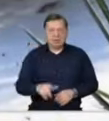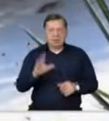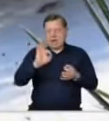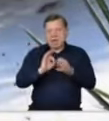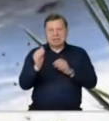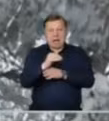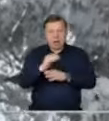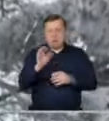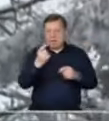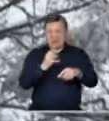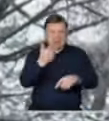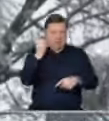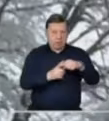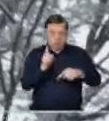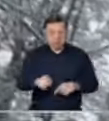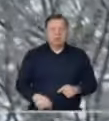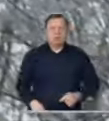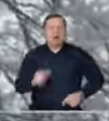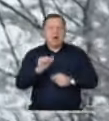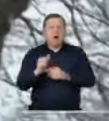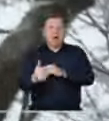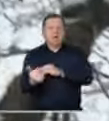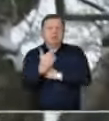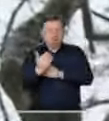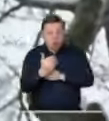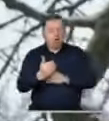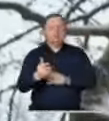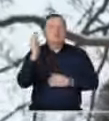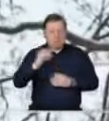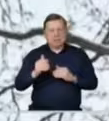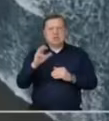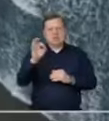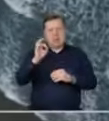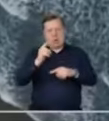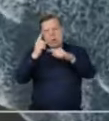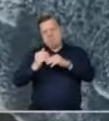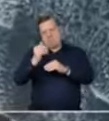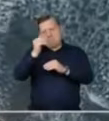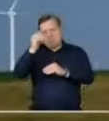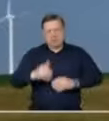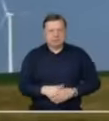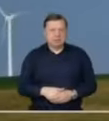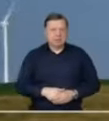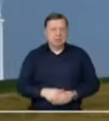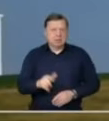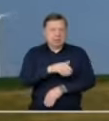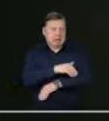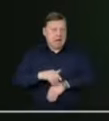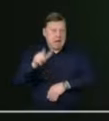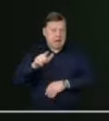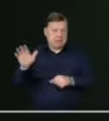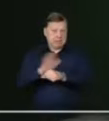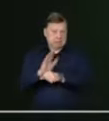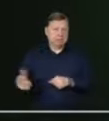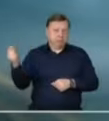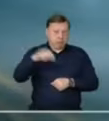kilkanaście stopni na plusie. Na wschodzie aż tak ciepło jeszcze nie będzie, ale i tam temperatura wzrośnie powyżej zera. Kolejny zagraniczny inwestor stawia na